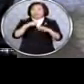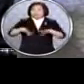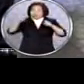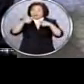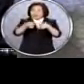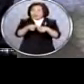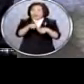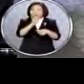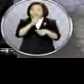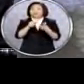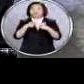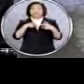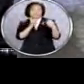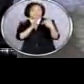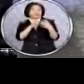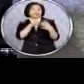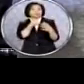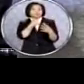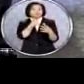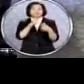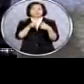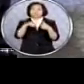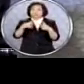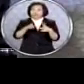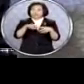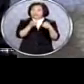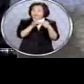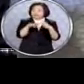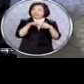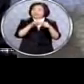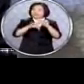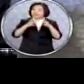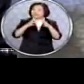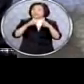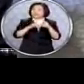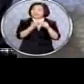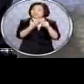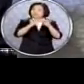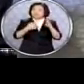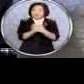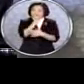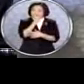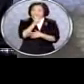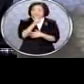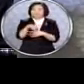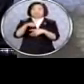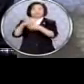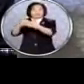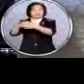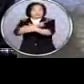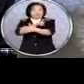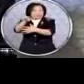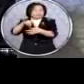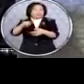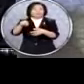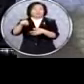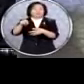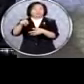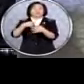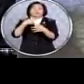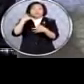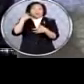合愿意跟我谈，而且愿意谈一中各表这些议题，太好了，这真是空谷足音，穷然